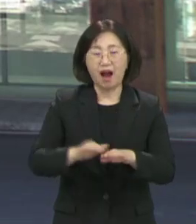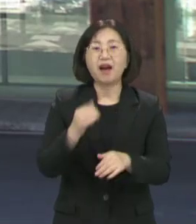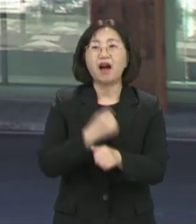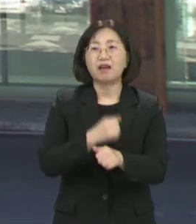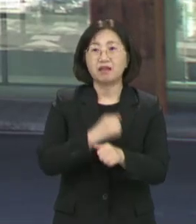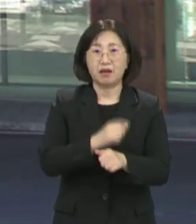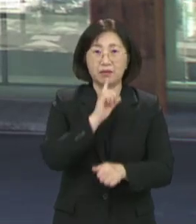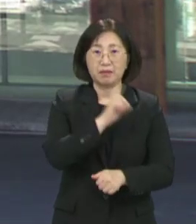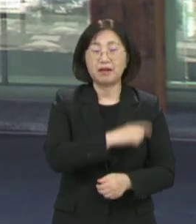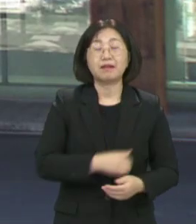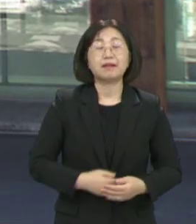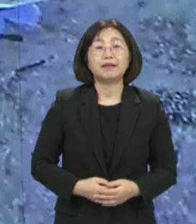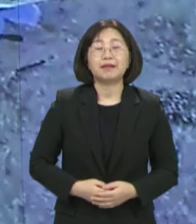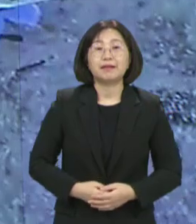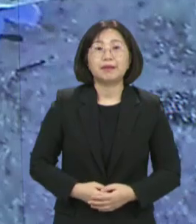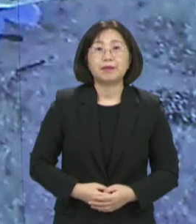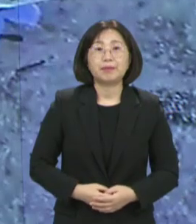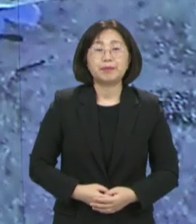이수복입니다.